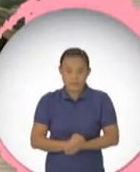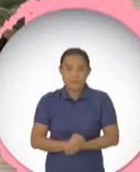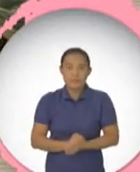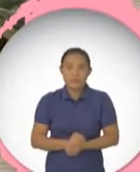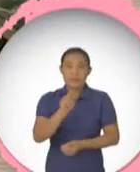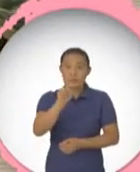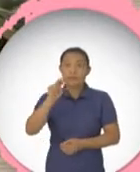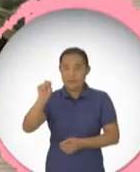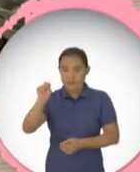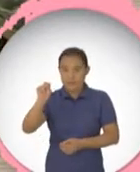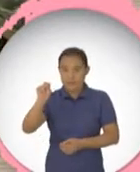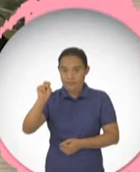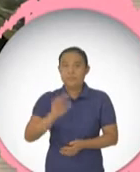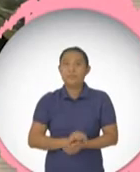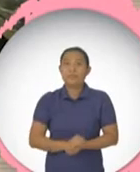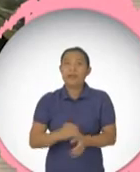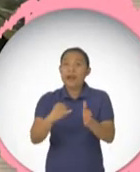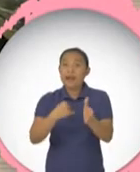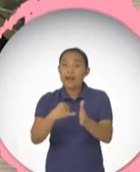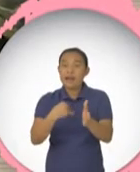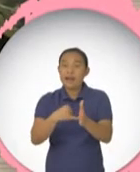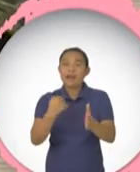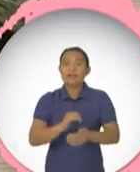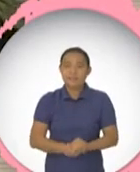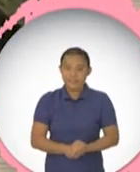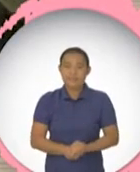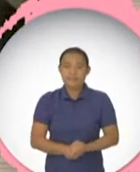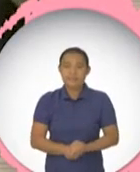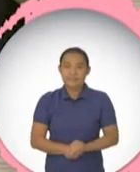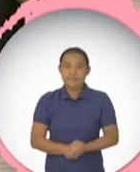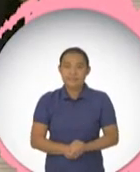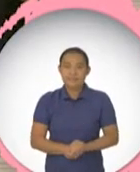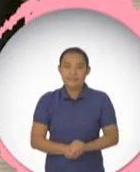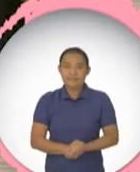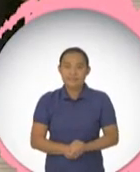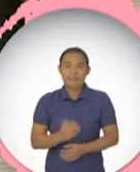นะคะก็จะใช้ค่อนข้างง่ายค่ะวางแล้วก็กลิ้งไปได้เลยค่ะ